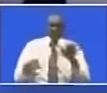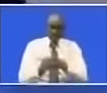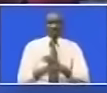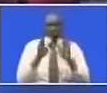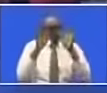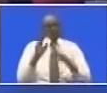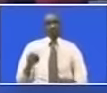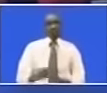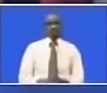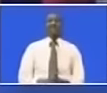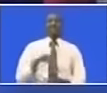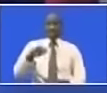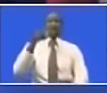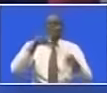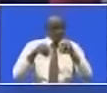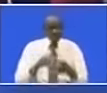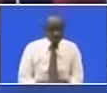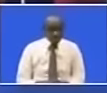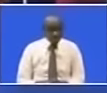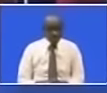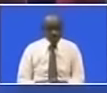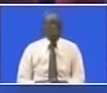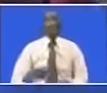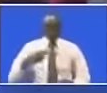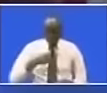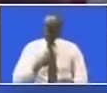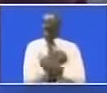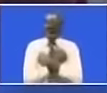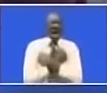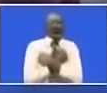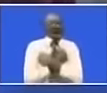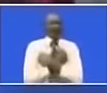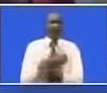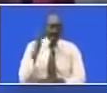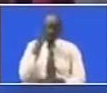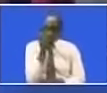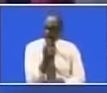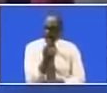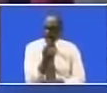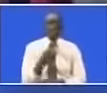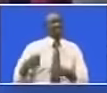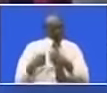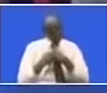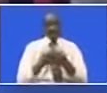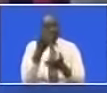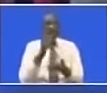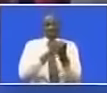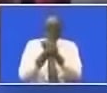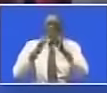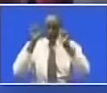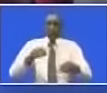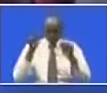most to her. Uchaguzi huu, mimi nimeupenda, maana ndani yake kuna changamoto za